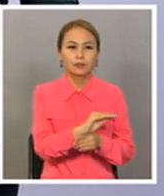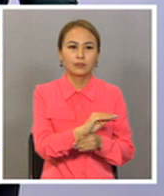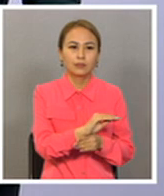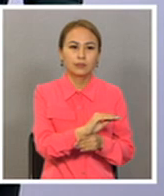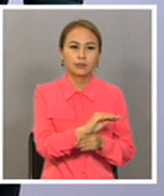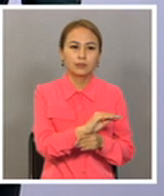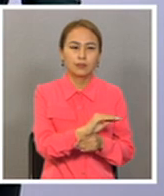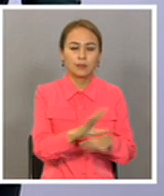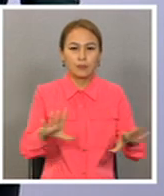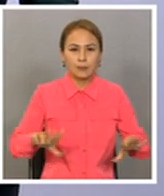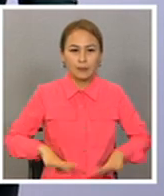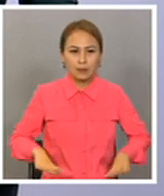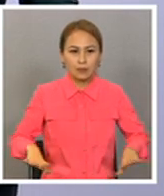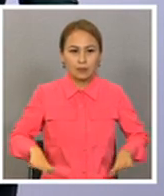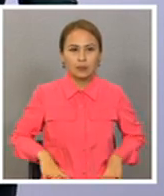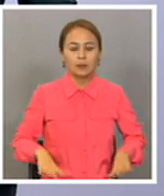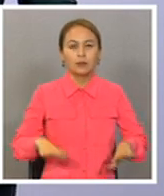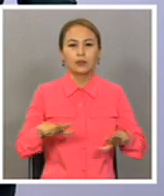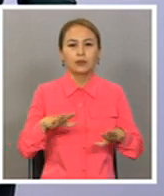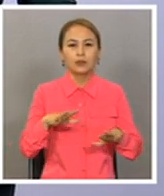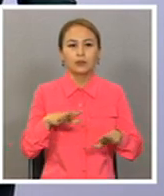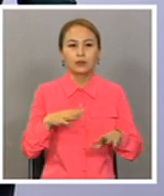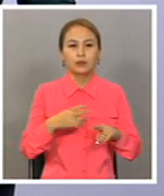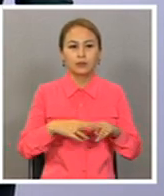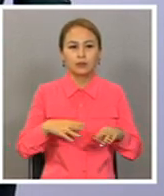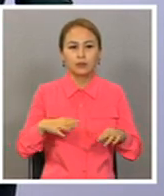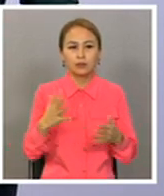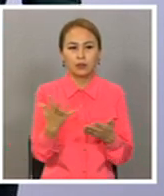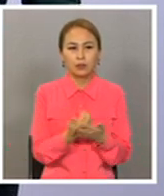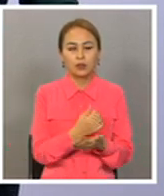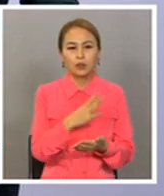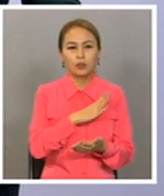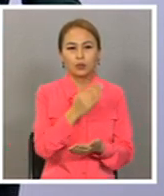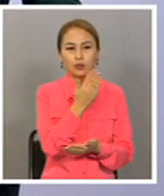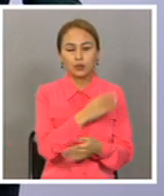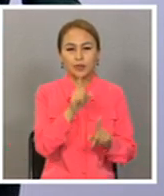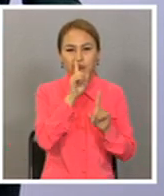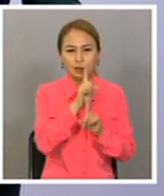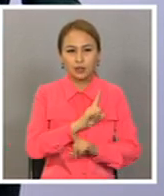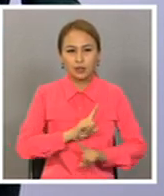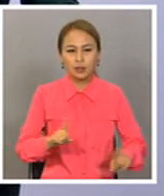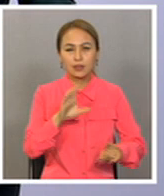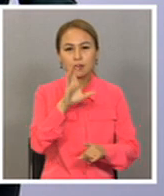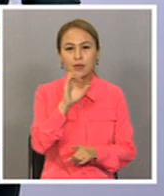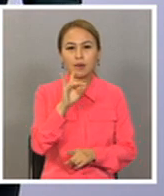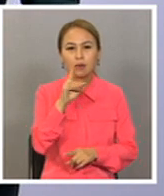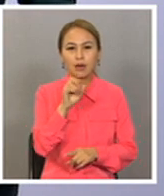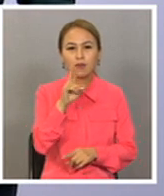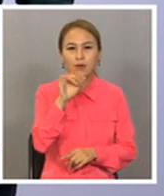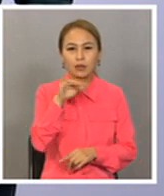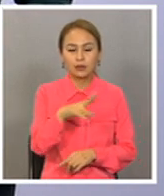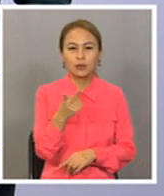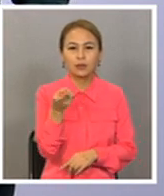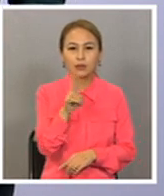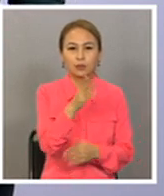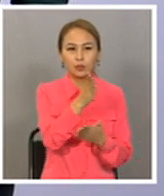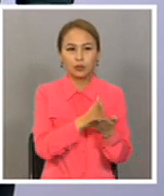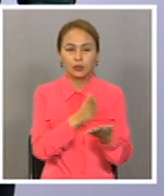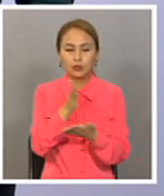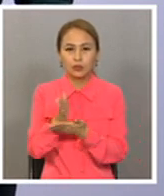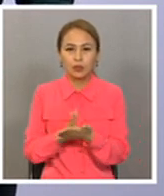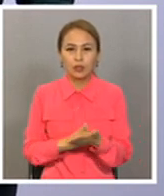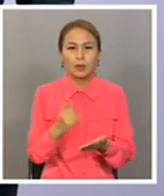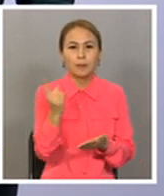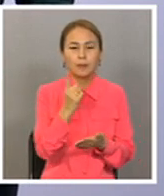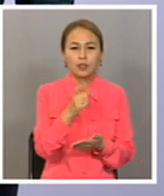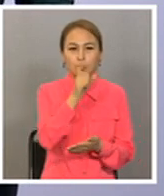сондай-ақ жылқылардың денелері табылды. Бұл жерде ерекшелік саркофаг екі бөліктен тұрады. Бірінші